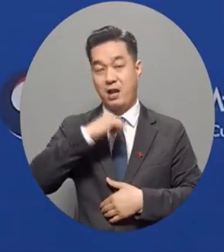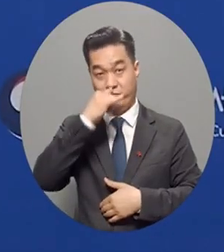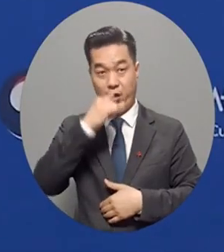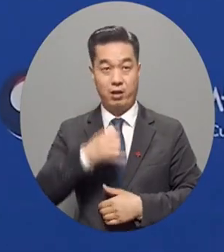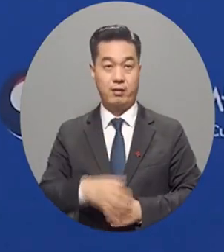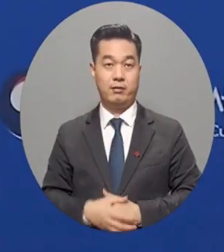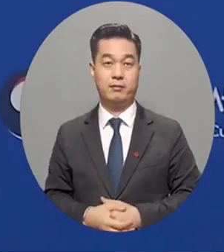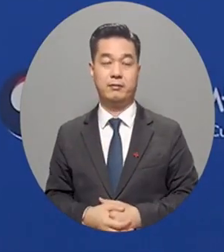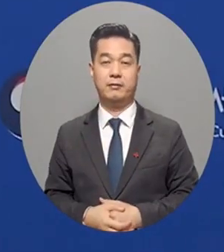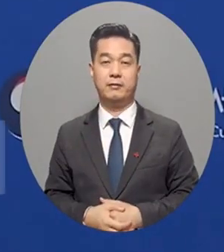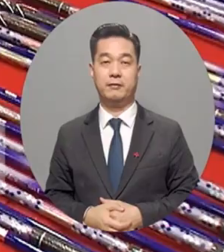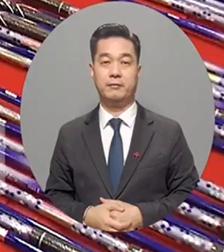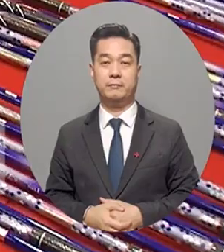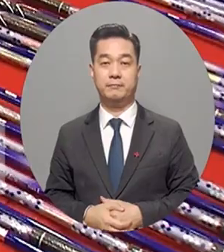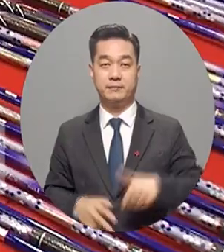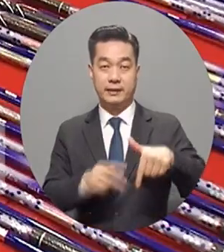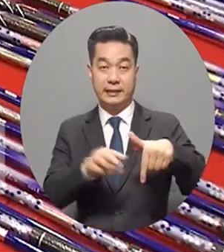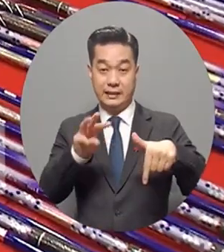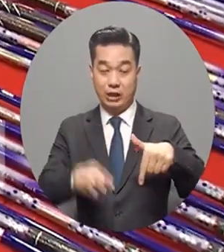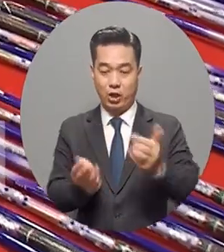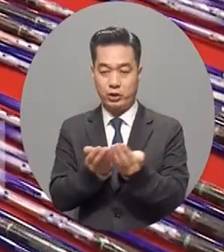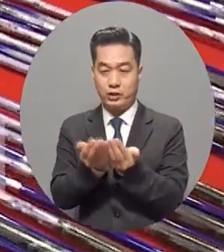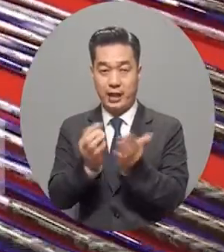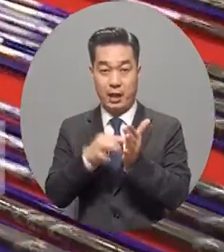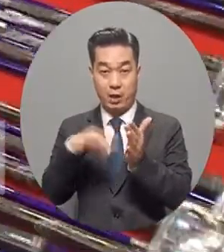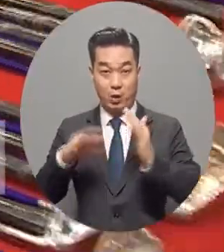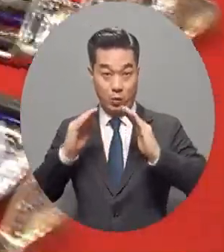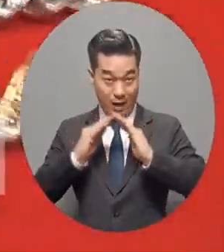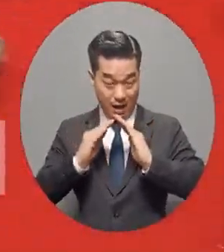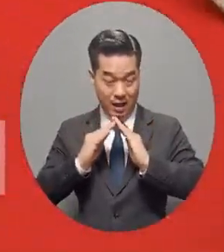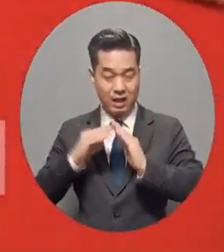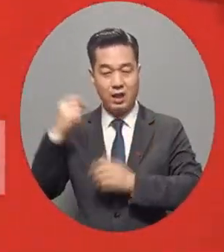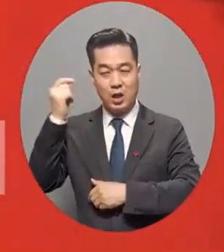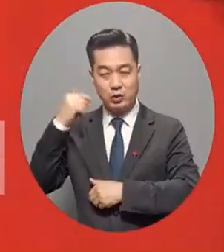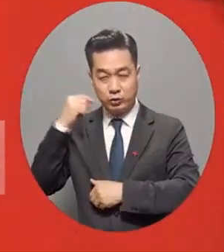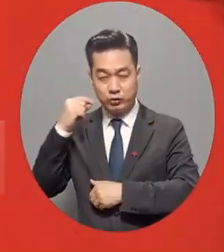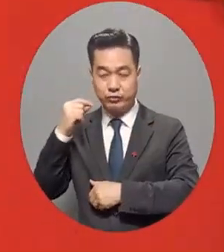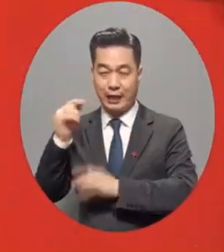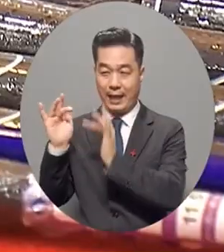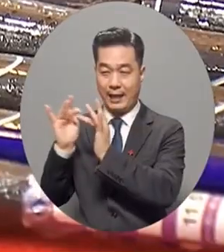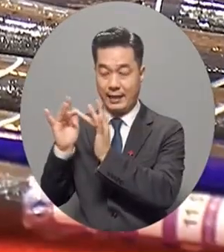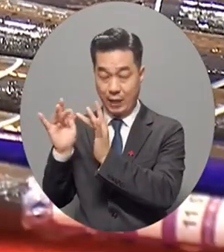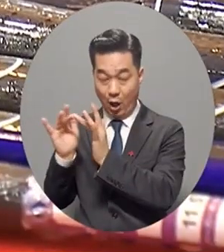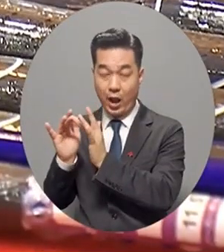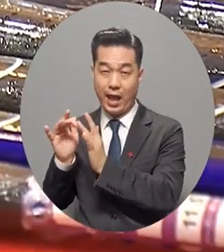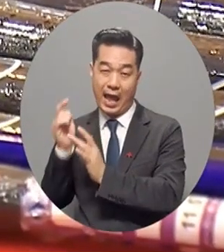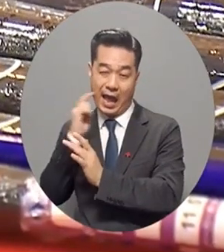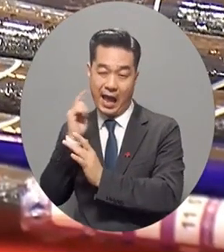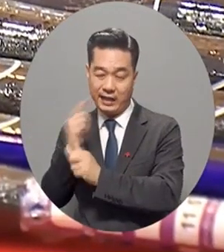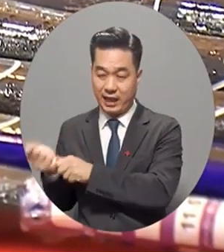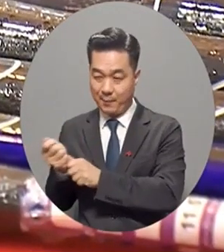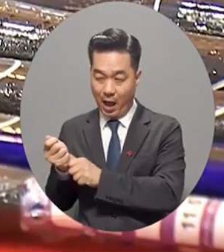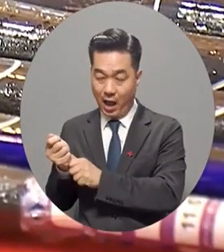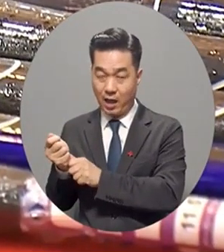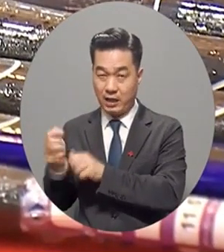드러났습니다. 인천세관은 중국의 해당 온라인 쇼핑몰에서 짝퉁 골프채 판매자 사이트에